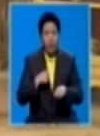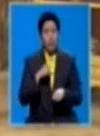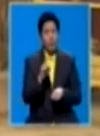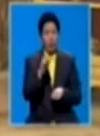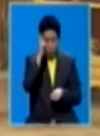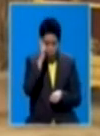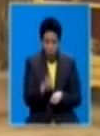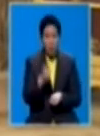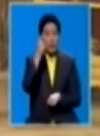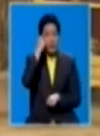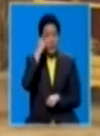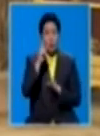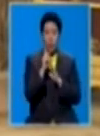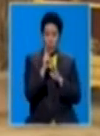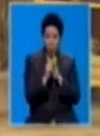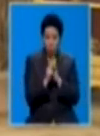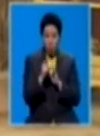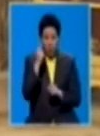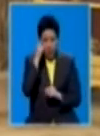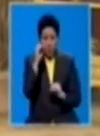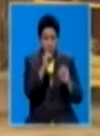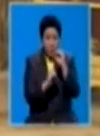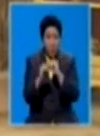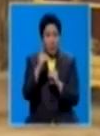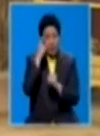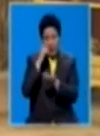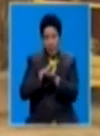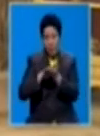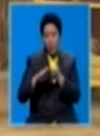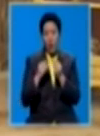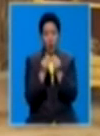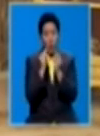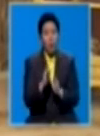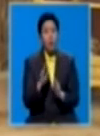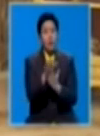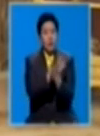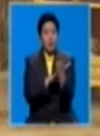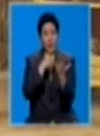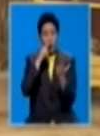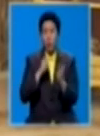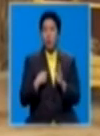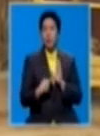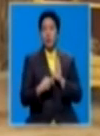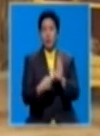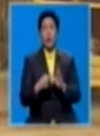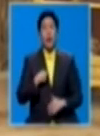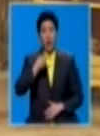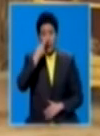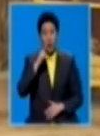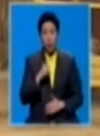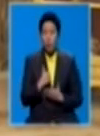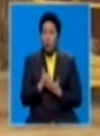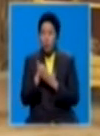ความมีวินัยความปลอดภัยนะครับความเรียบร้อยของคนในชาติด้วยเราต้องแสดงออกให้เห็นว่าเราพึ่งพาอาศัยกัน